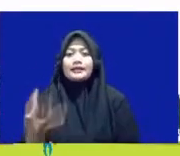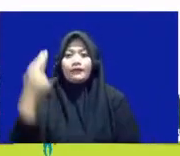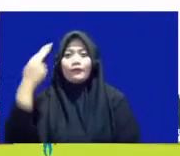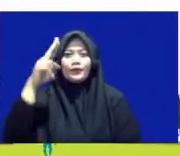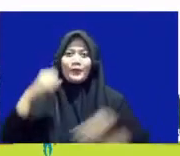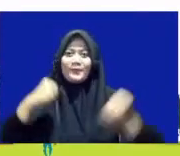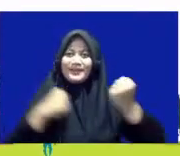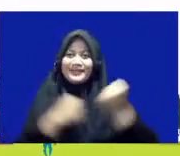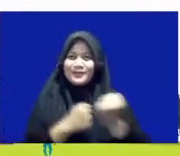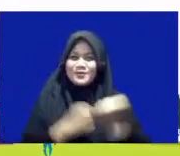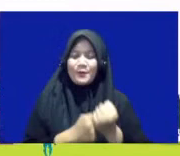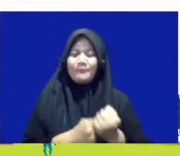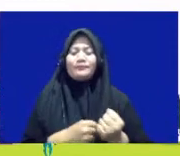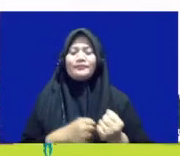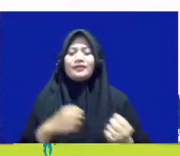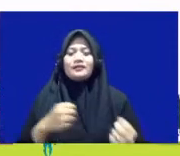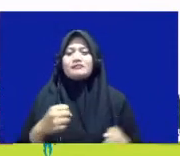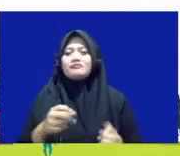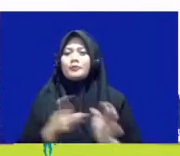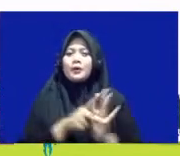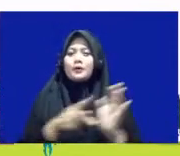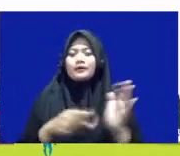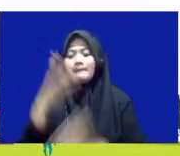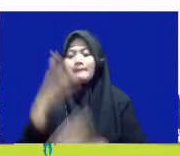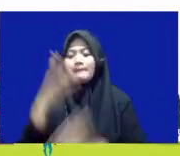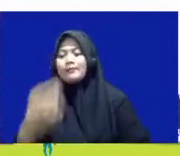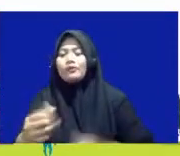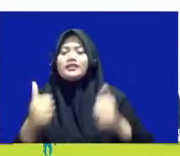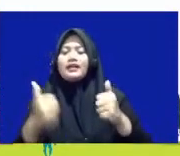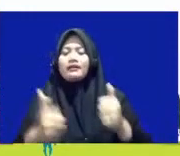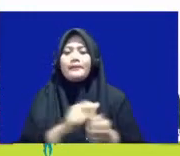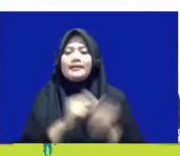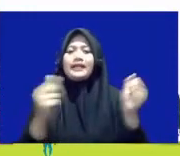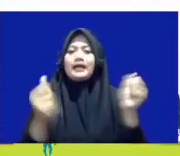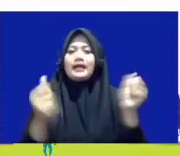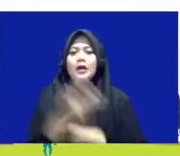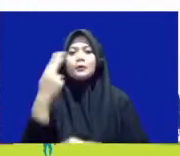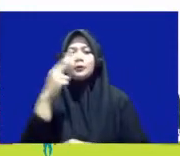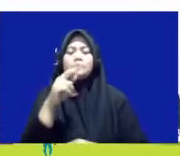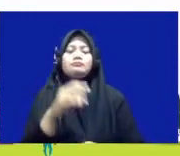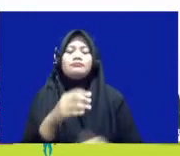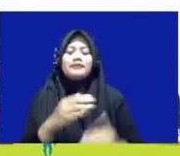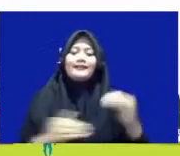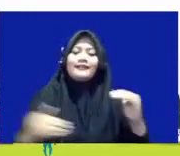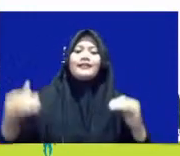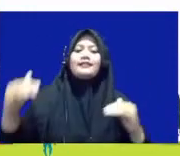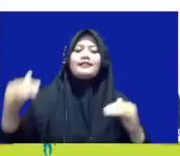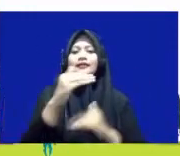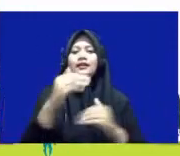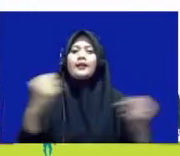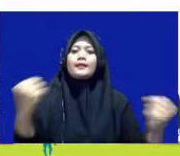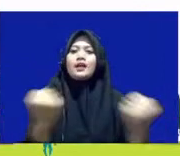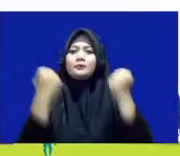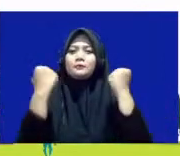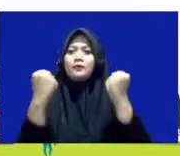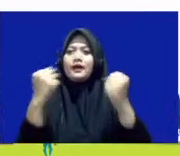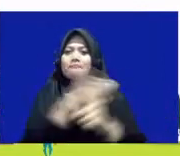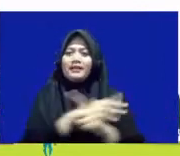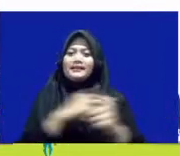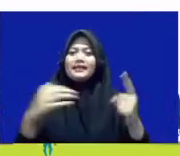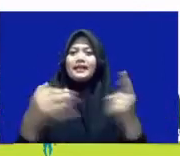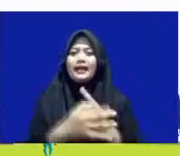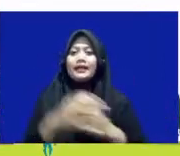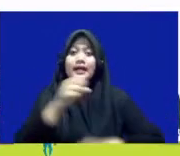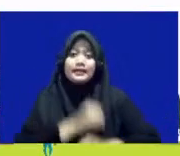program Kampung Siaga Bencana untuk meningkatkan resiliensi masyarakat. Kegiatan yang dilakukan